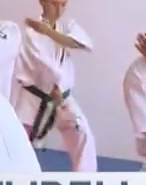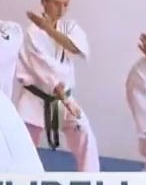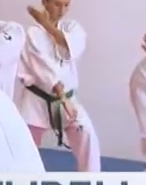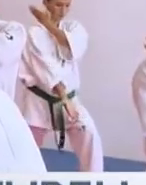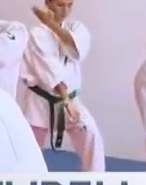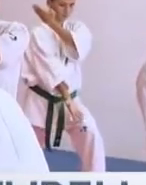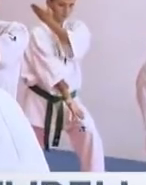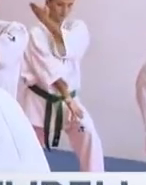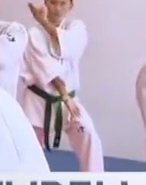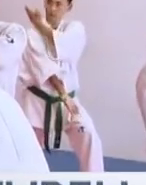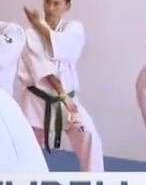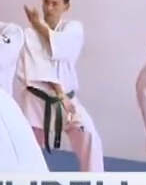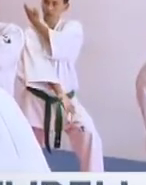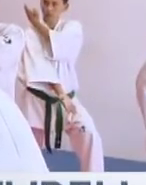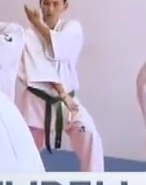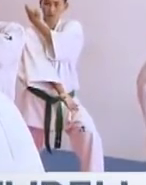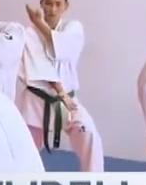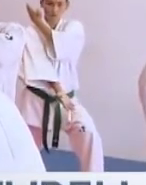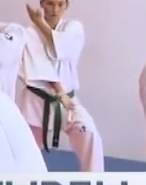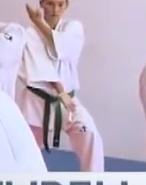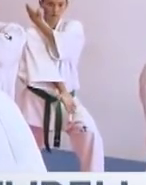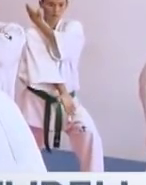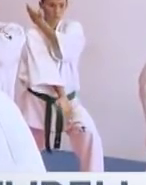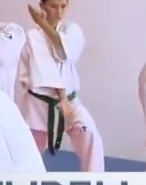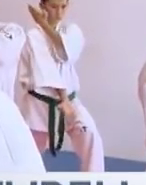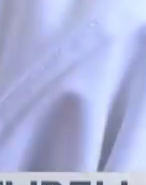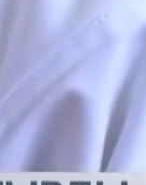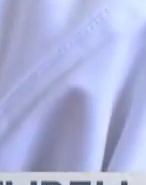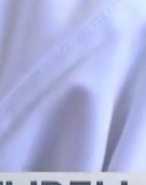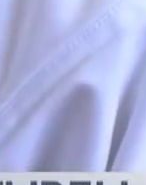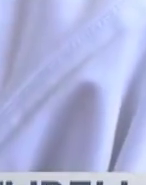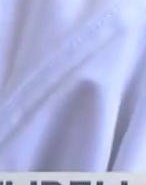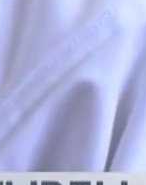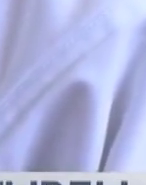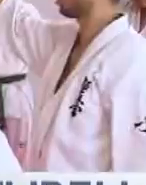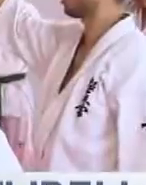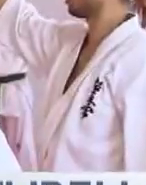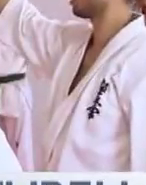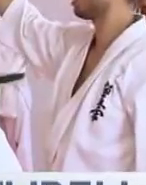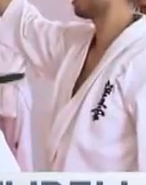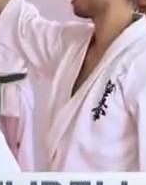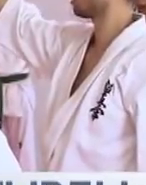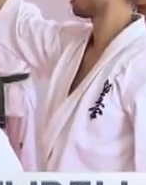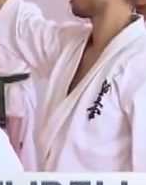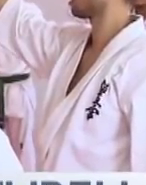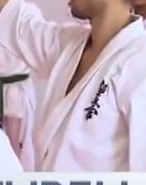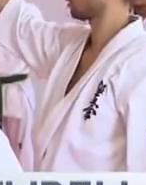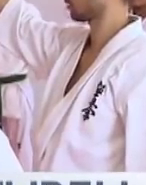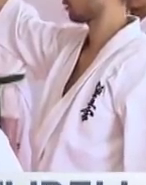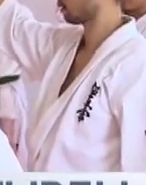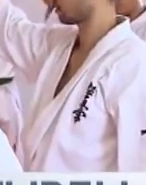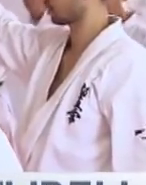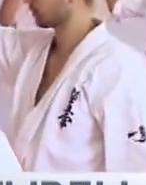көрсету, балалармен оларды қызықтыра біру осы спорт түріне. Шымкент қаласына мен жалғыз өзім келдім.